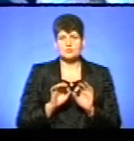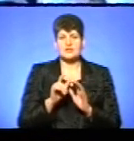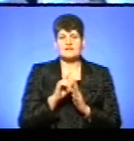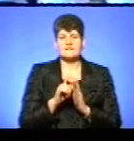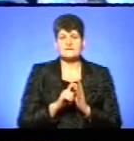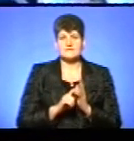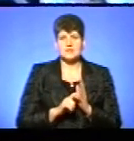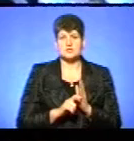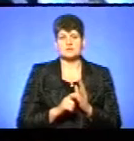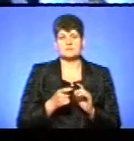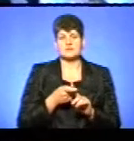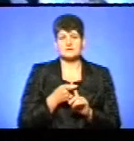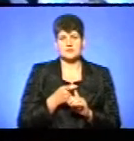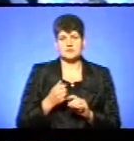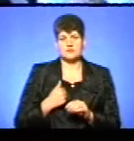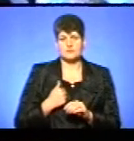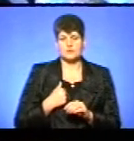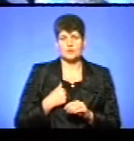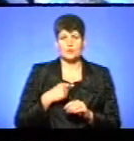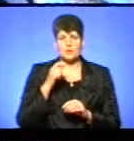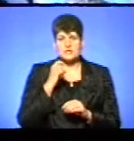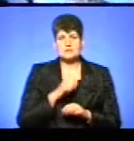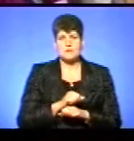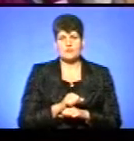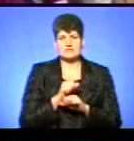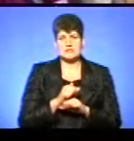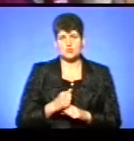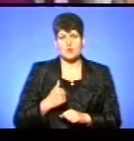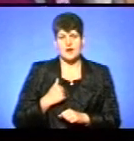вірш, присвячений воїнам Української повстанської армії.